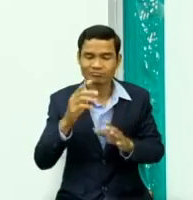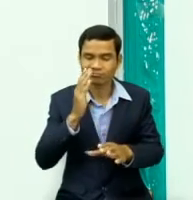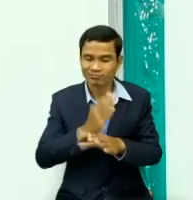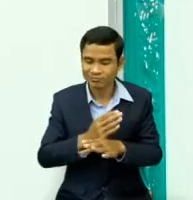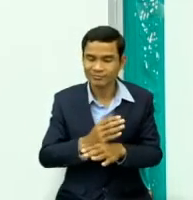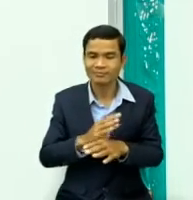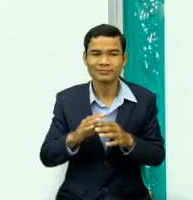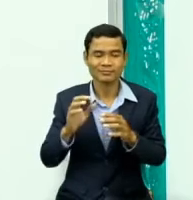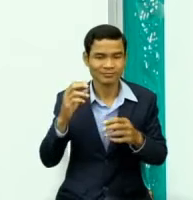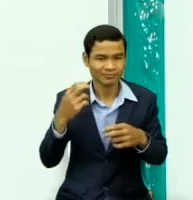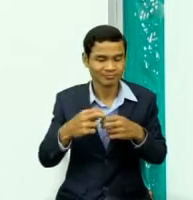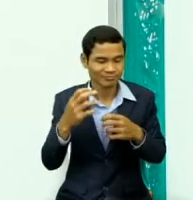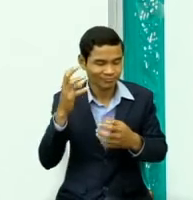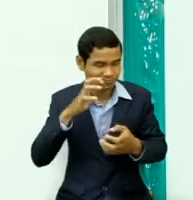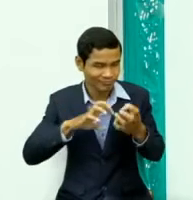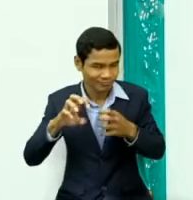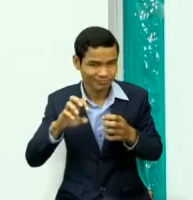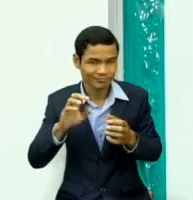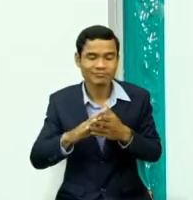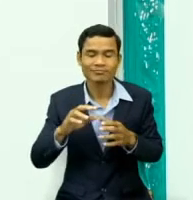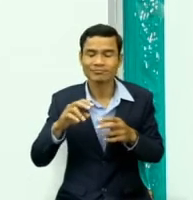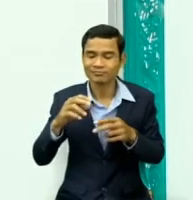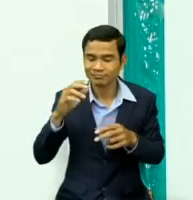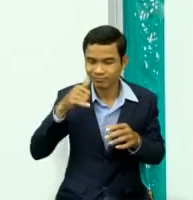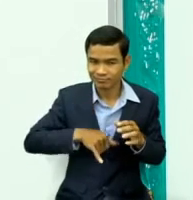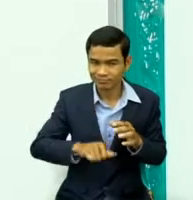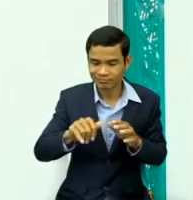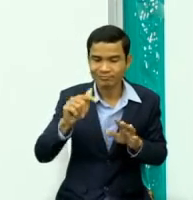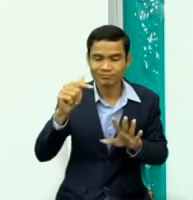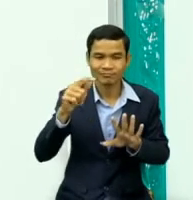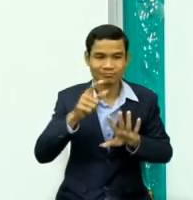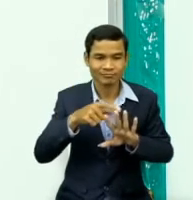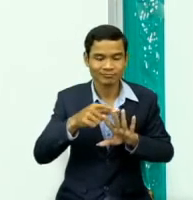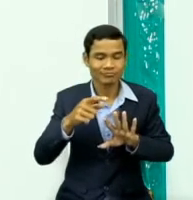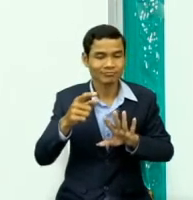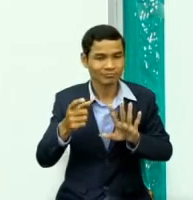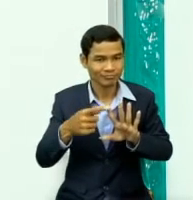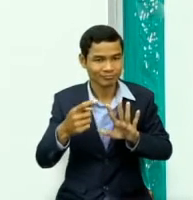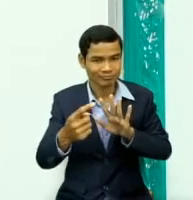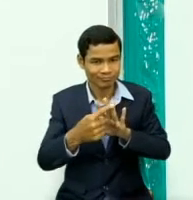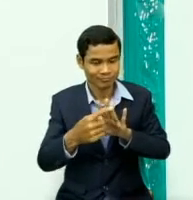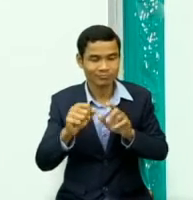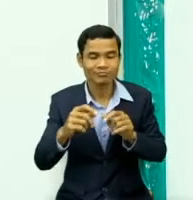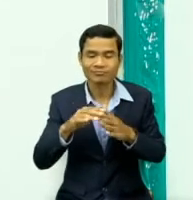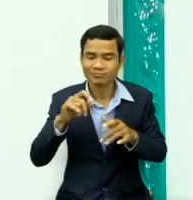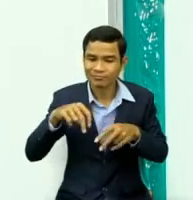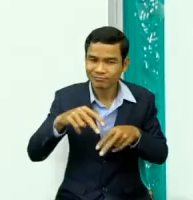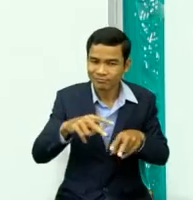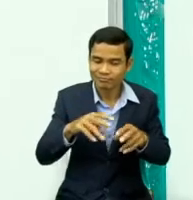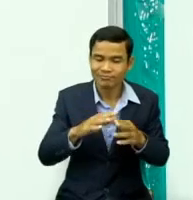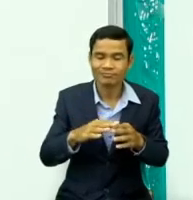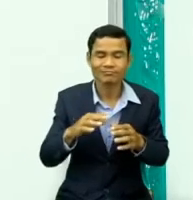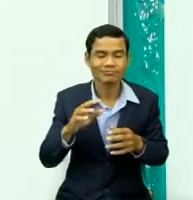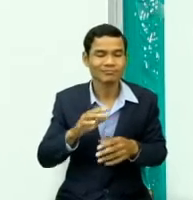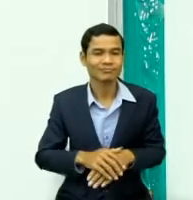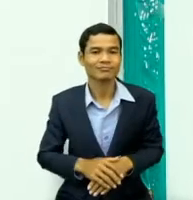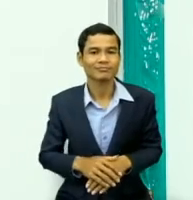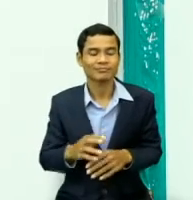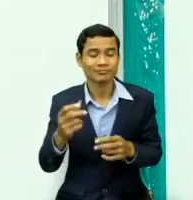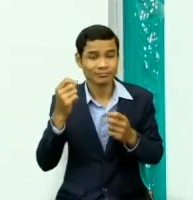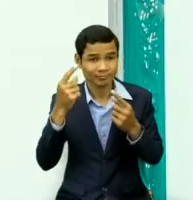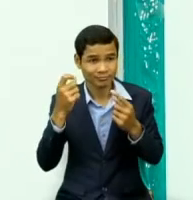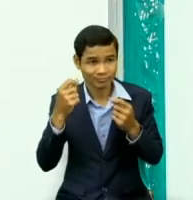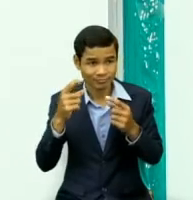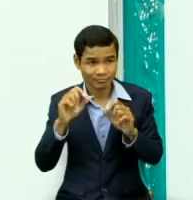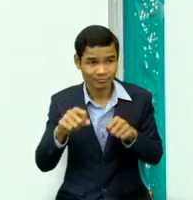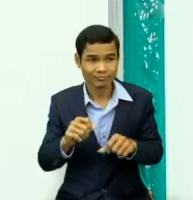ngô đỡ nhằm nhở từ chảy nhà chà con toàn hai đứa con đó chà cho sợ